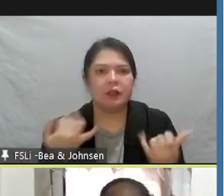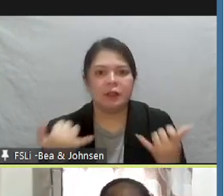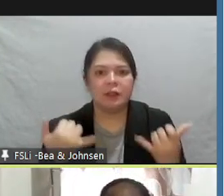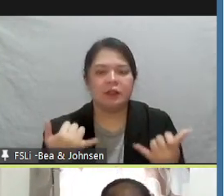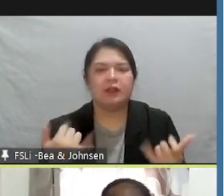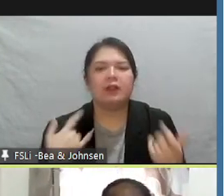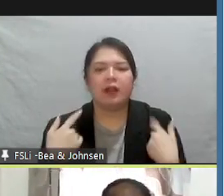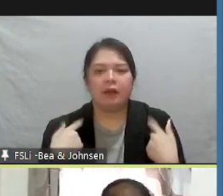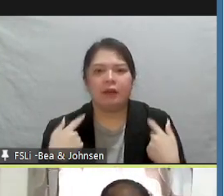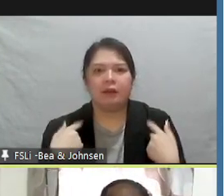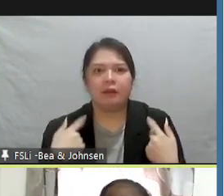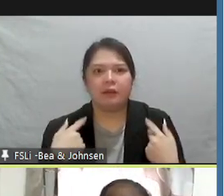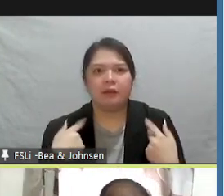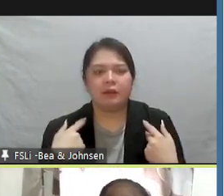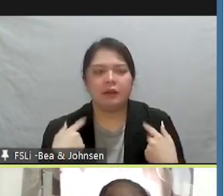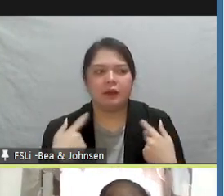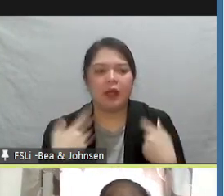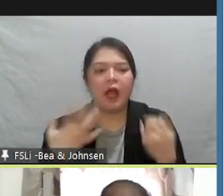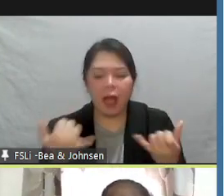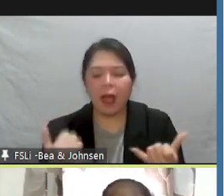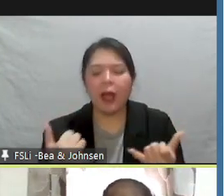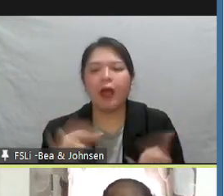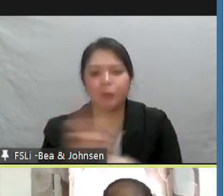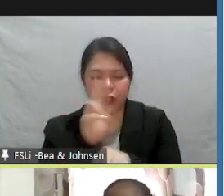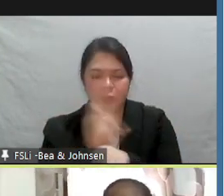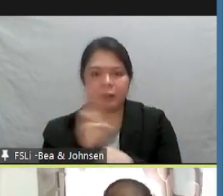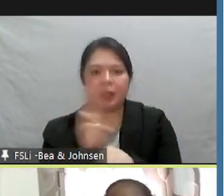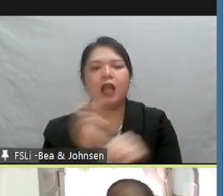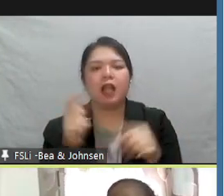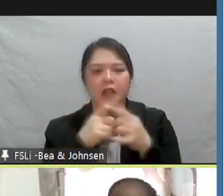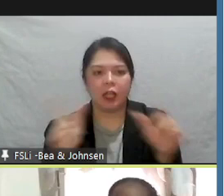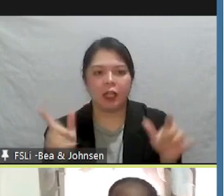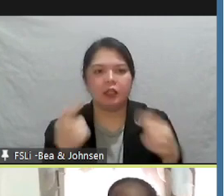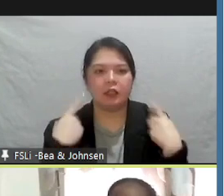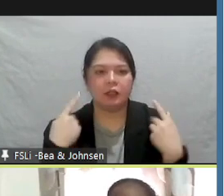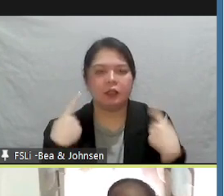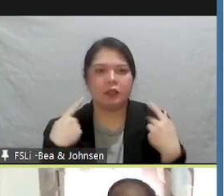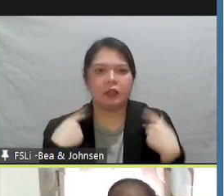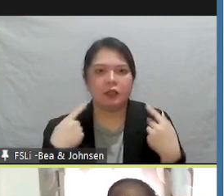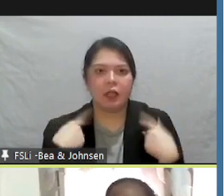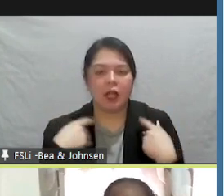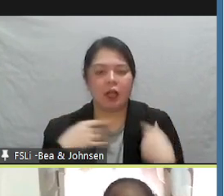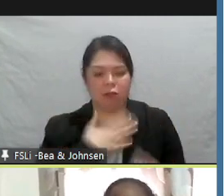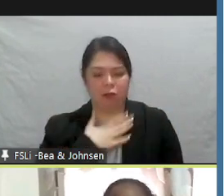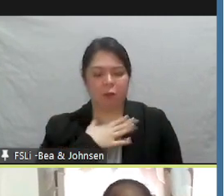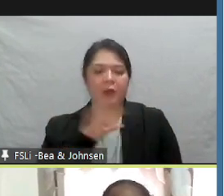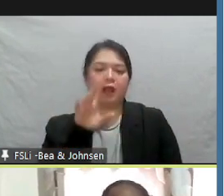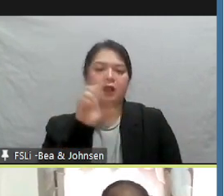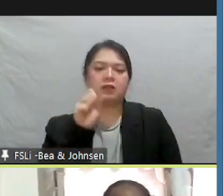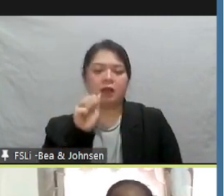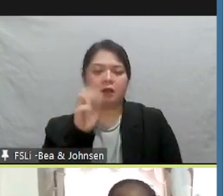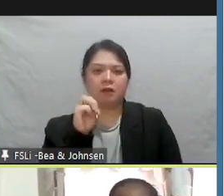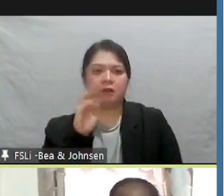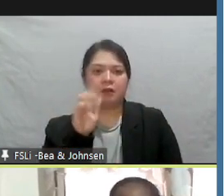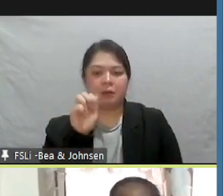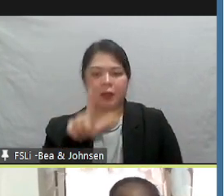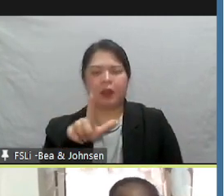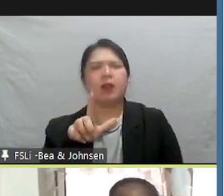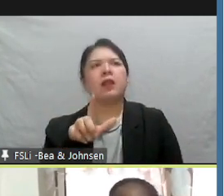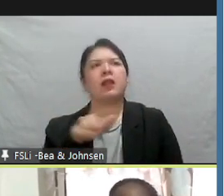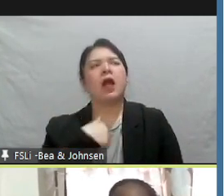napakahalaga po sa akin na ang ginagamit na lingwahe ay ang lingwaheng sambal. Iyan po ang nagtulak sa akin na